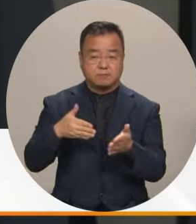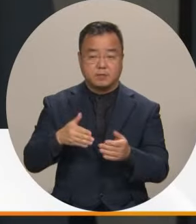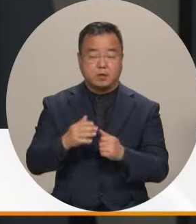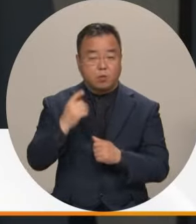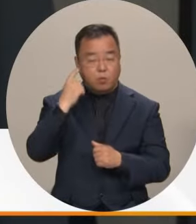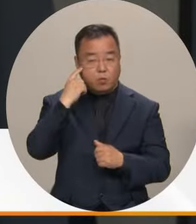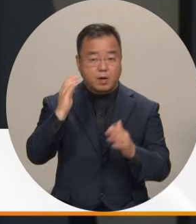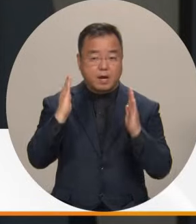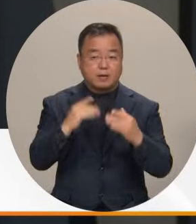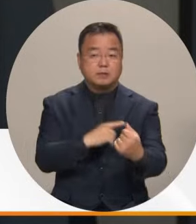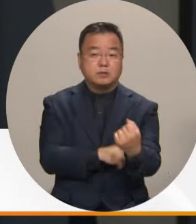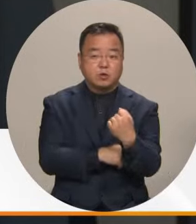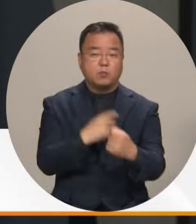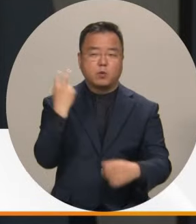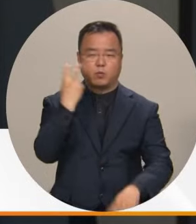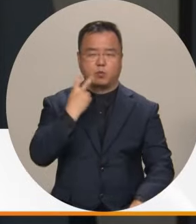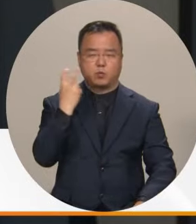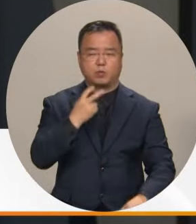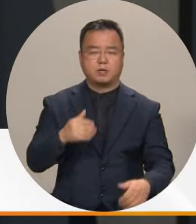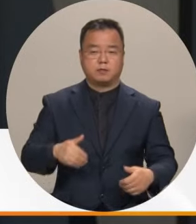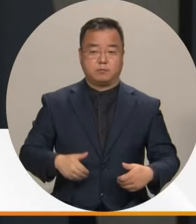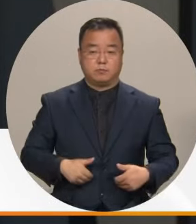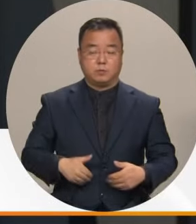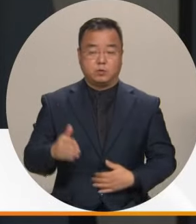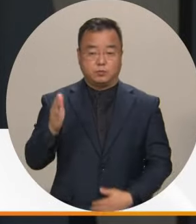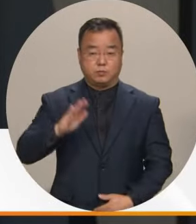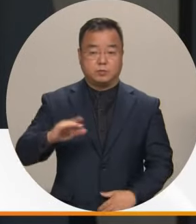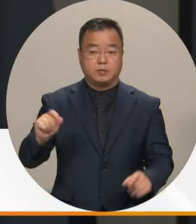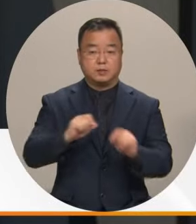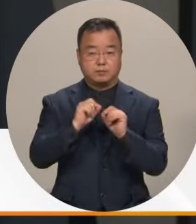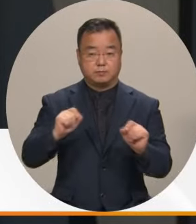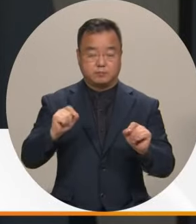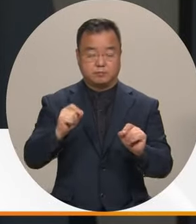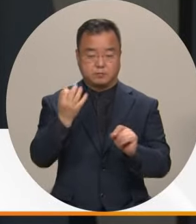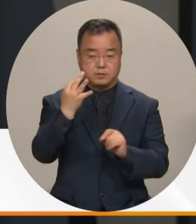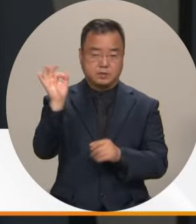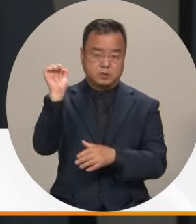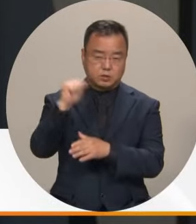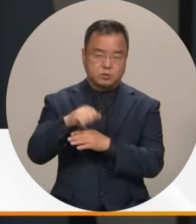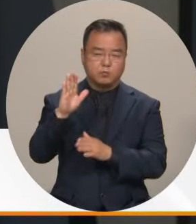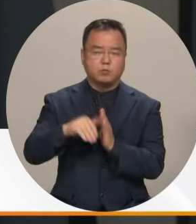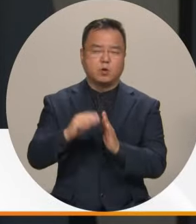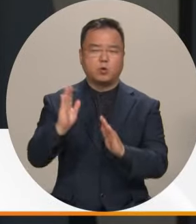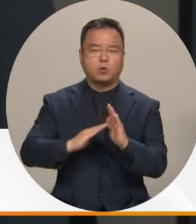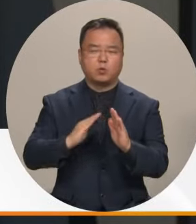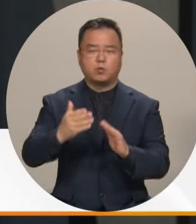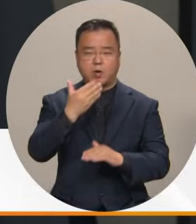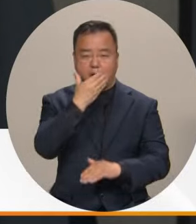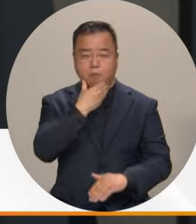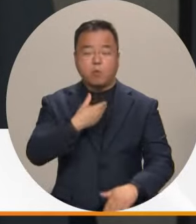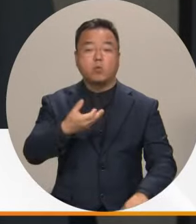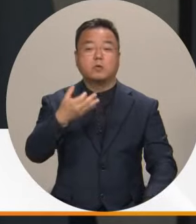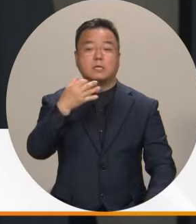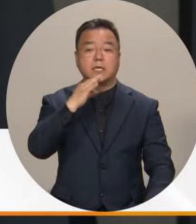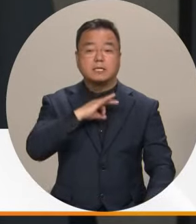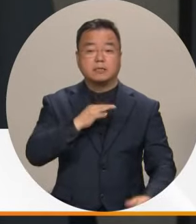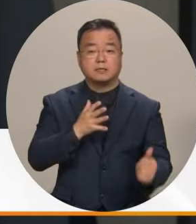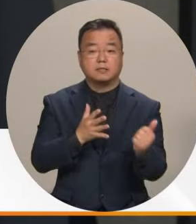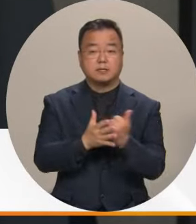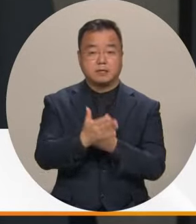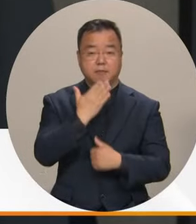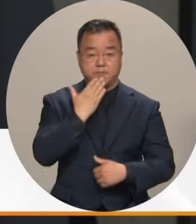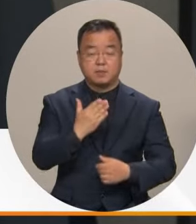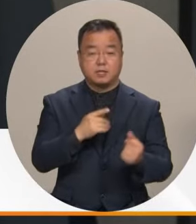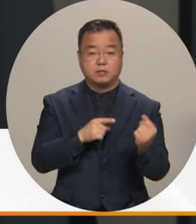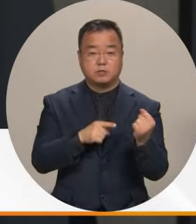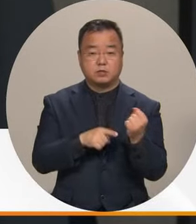학습권을 보호해야 하기는 하지만이 가처분을 인용했을 때 공공 복리에 중대한 영향을 미칠 우려가 있기